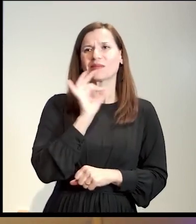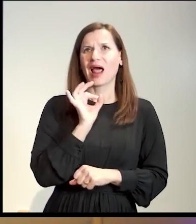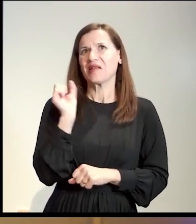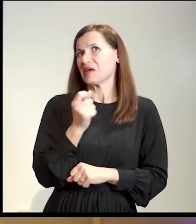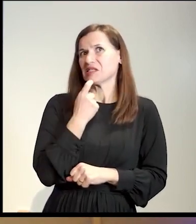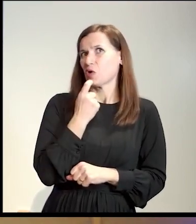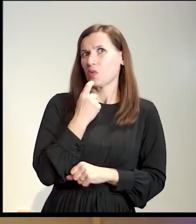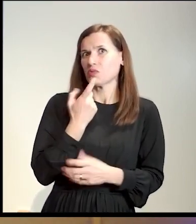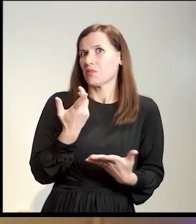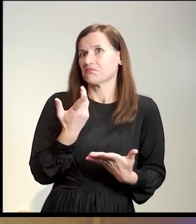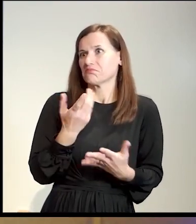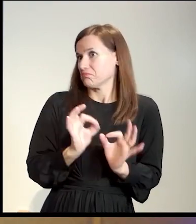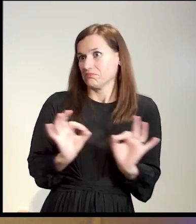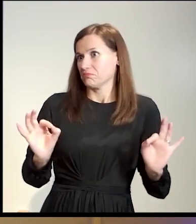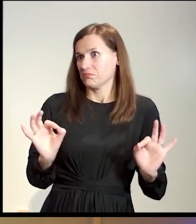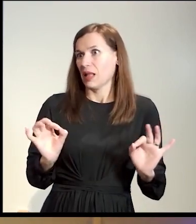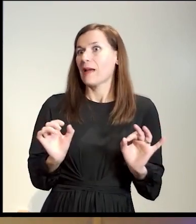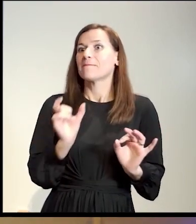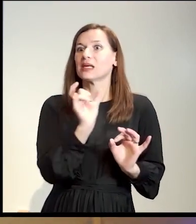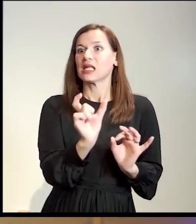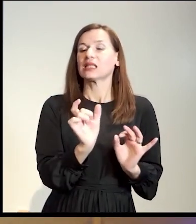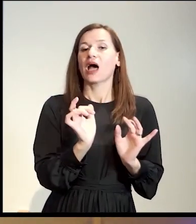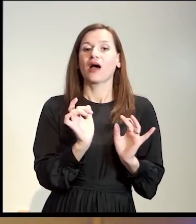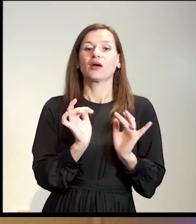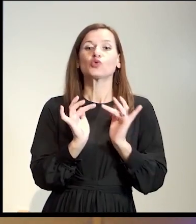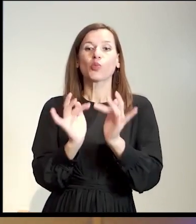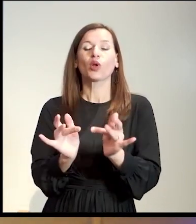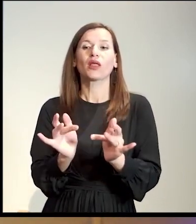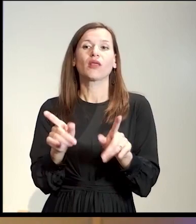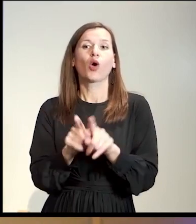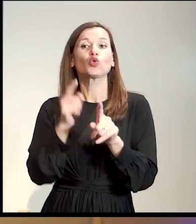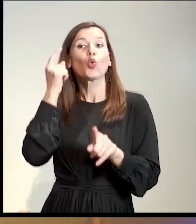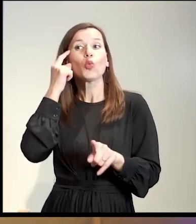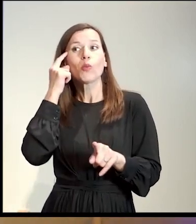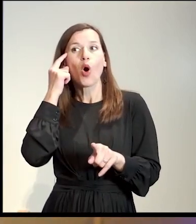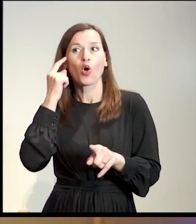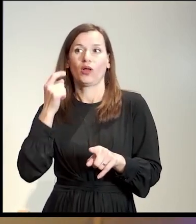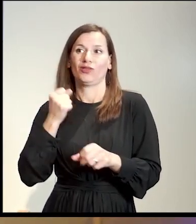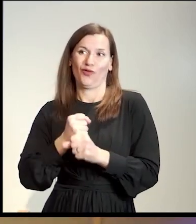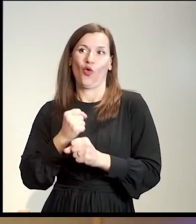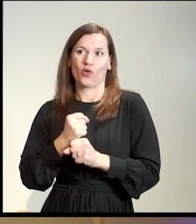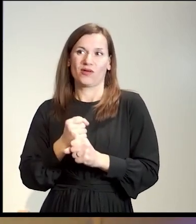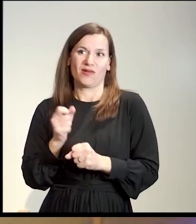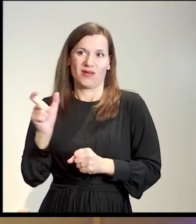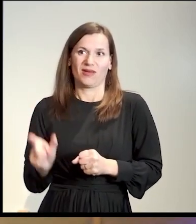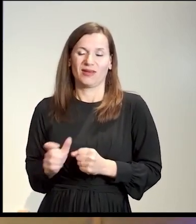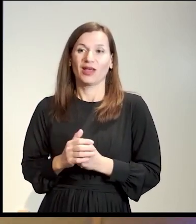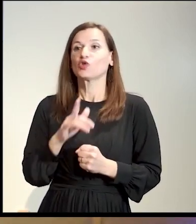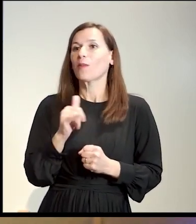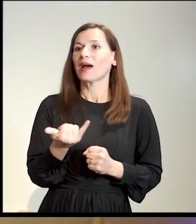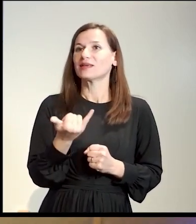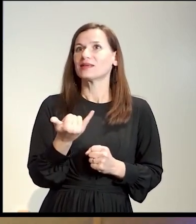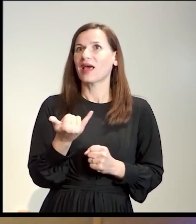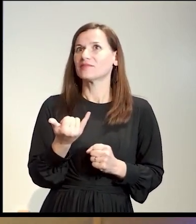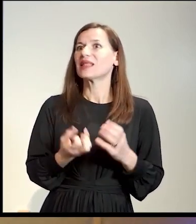neoporečna, besedotvorno je usporedna besedi umotvor. Gre pa za stvaritev